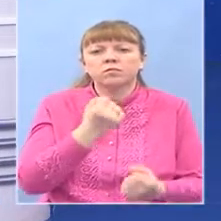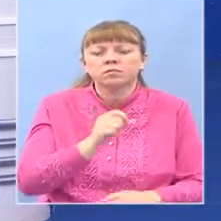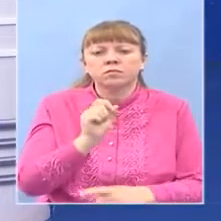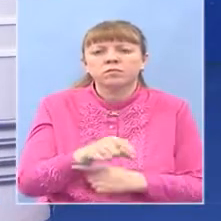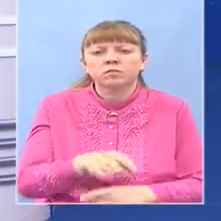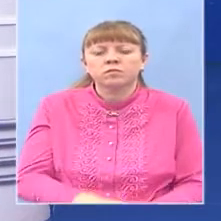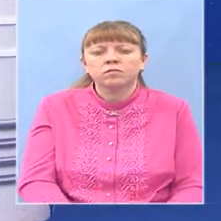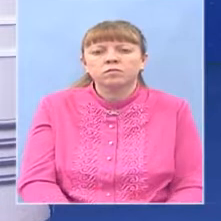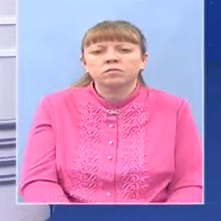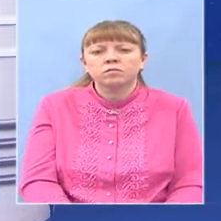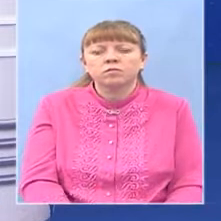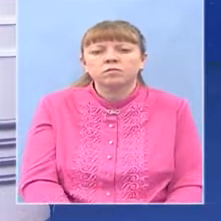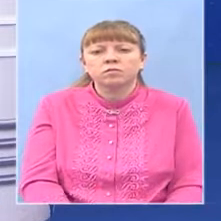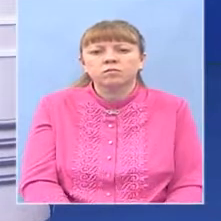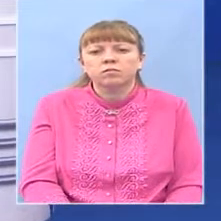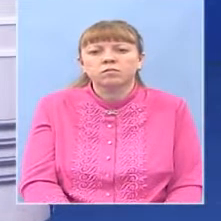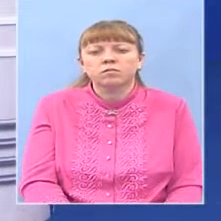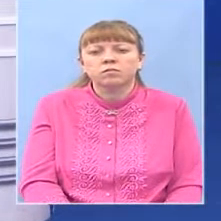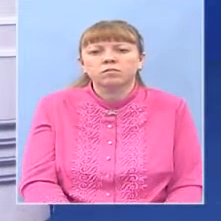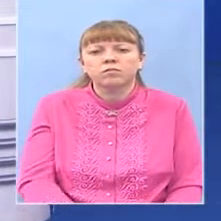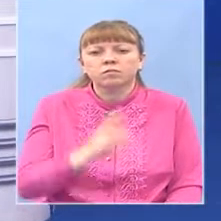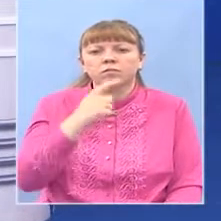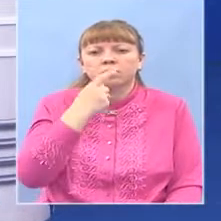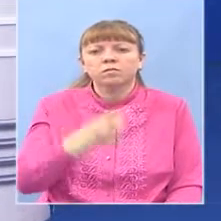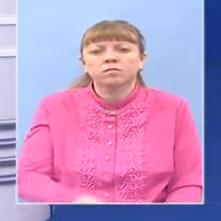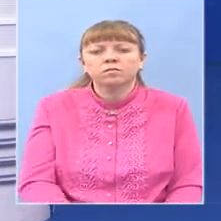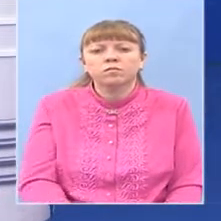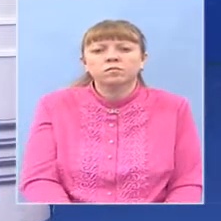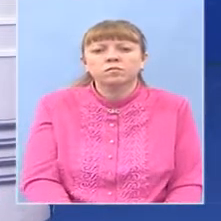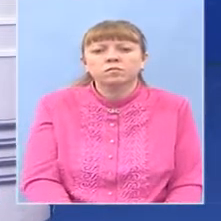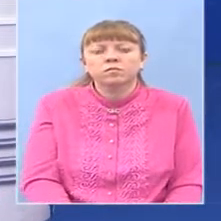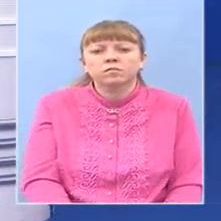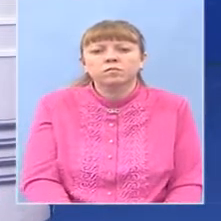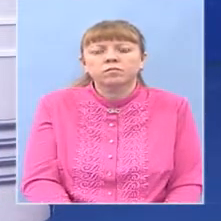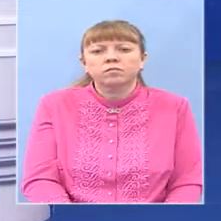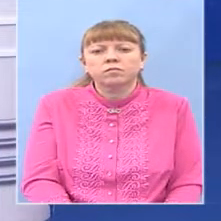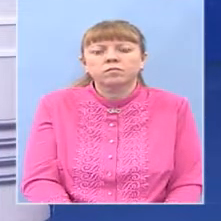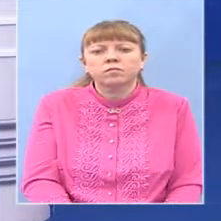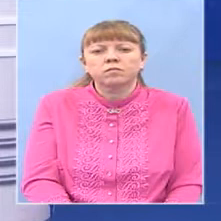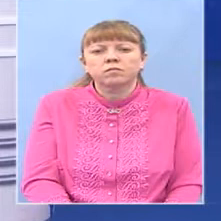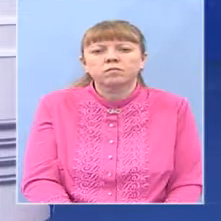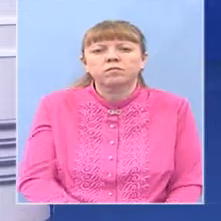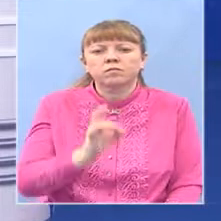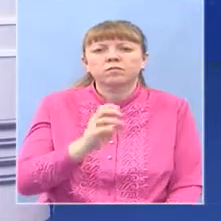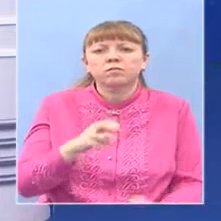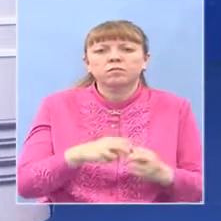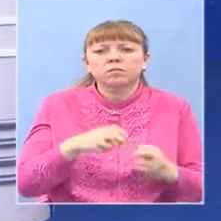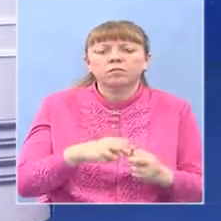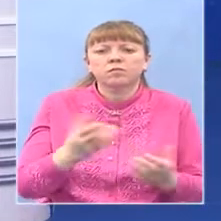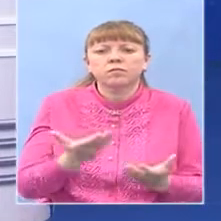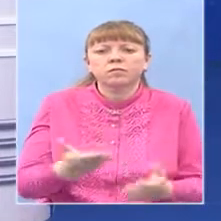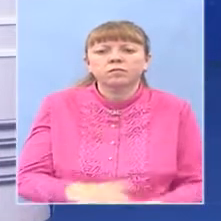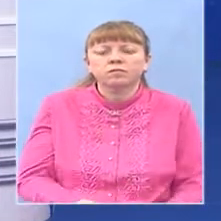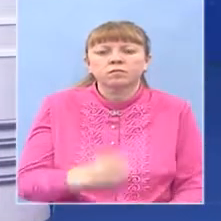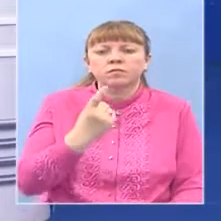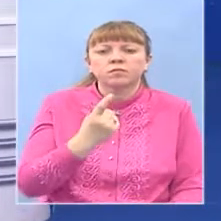и реализовать его через неправительственные организации. Угу. Ну, давайте подробнее поговорим о проблемах, которые в этой сфере существуют. Вот